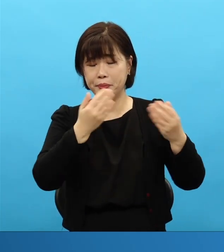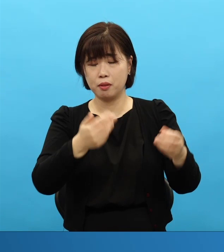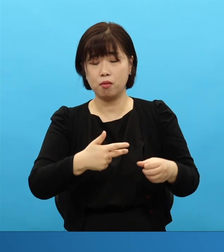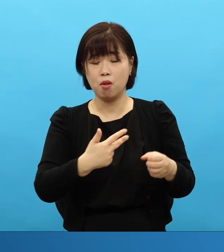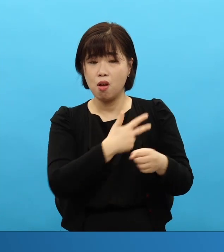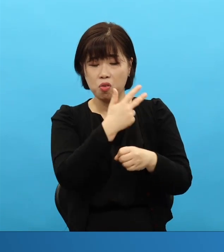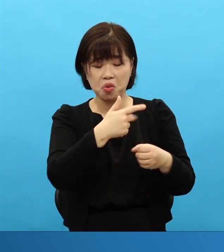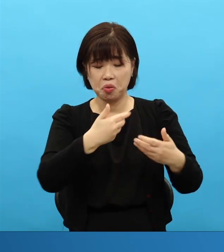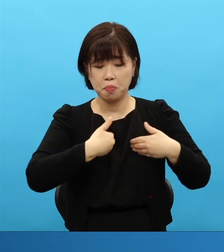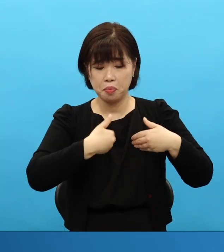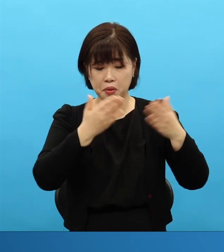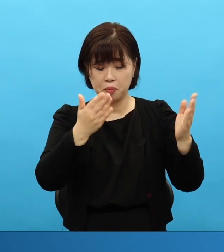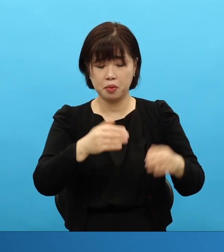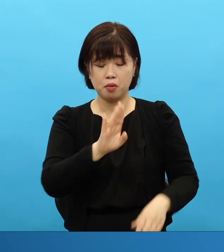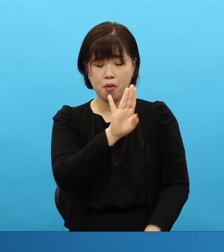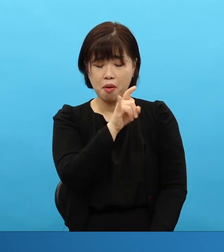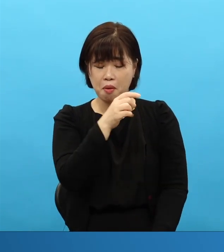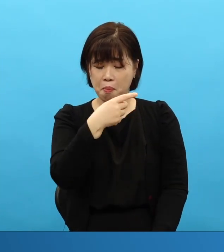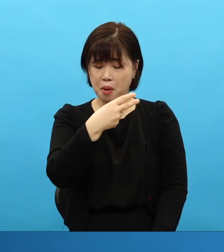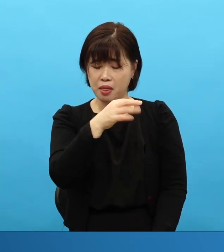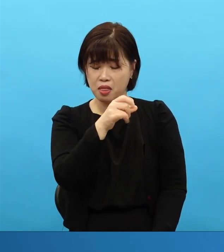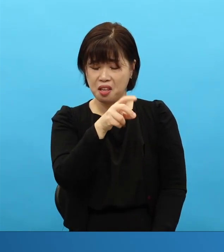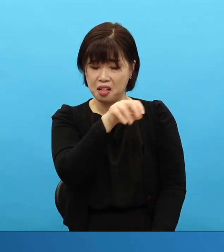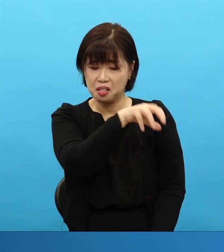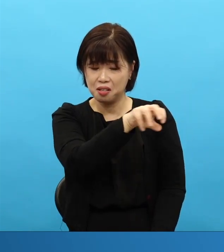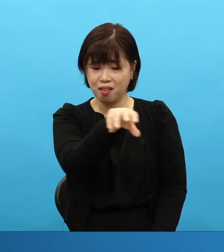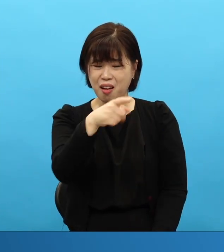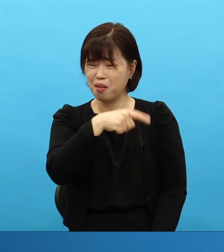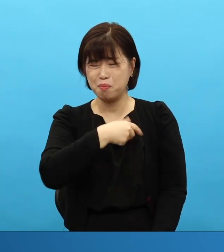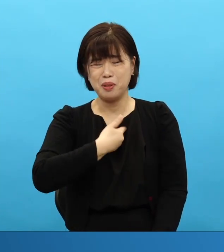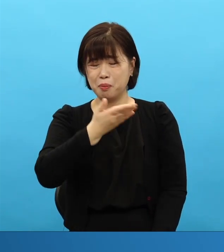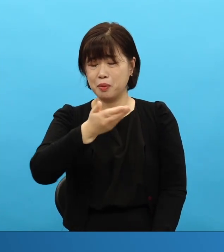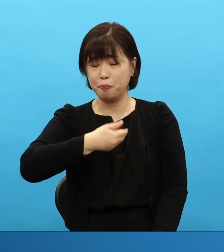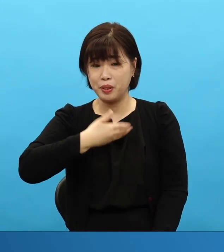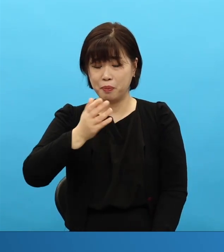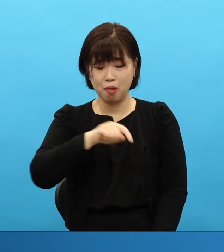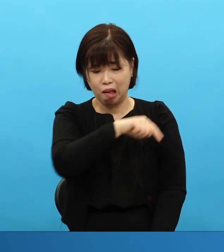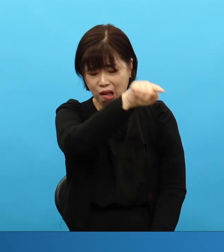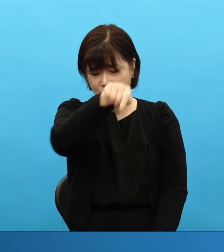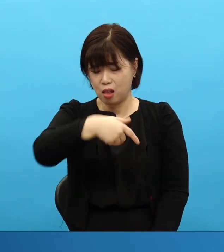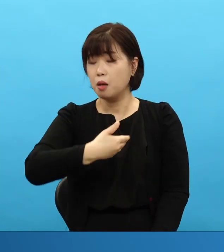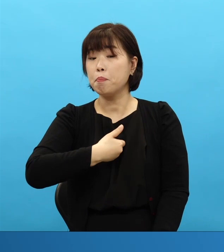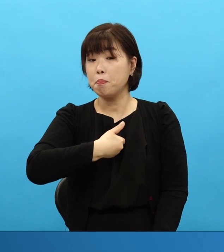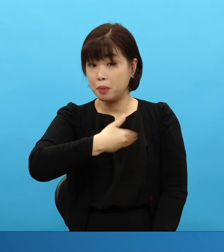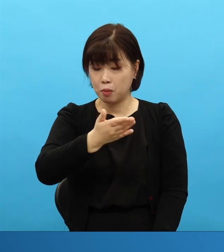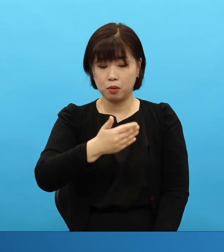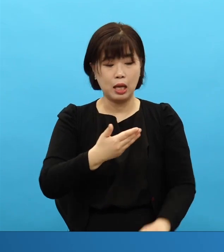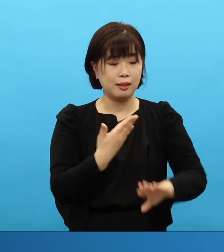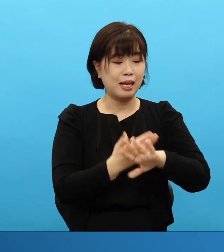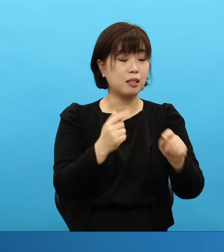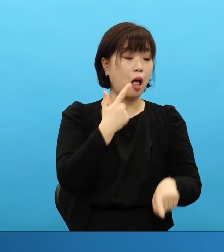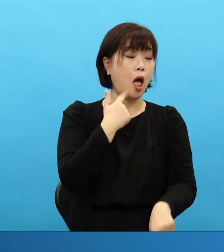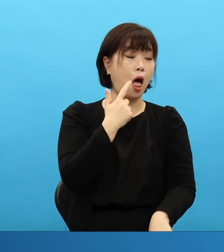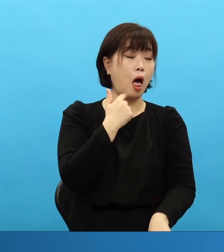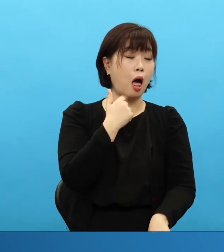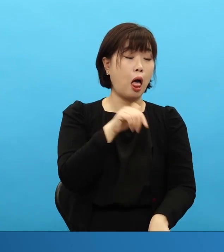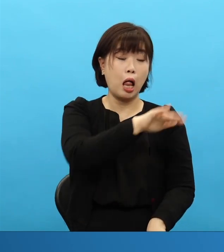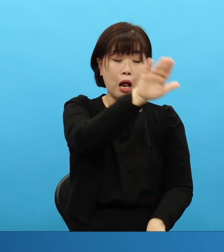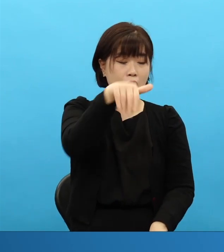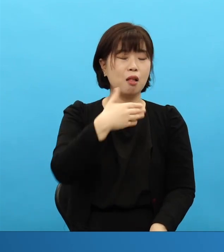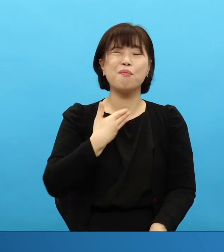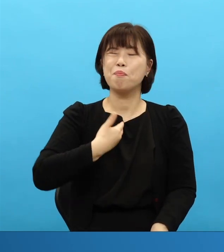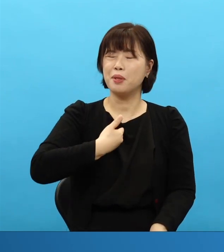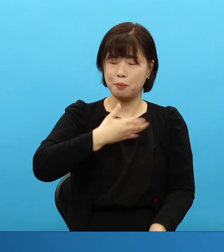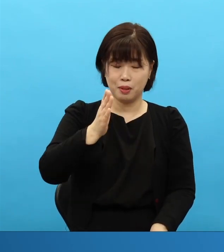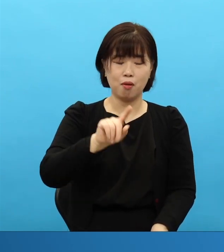베델도 필요 없습니다. I don't need Bethel. 나에게 세계를 움직일 선생님의 영감, 갑절을 나에게 주십시오.